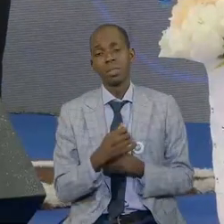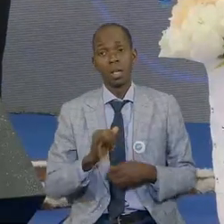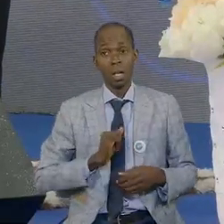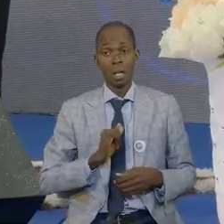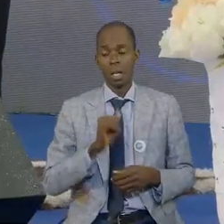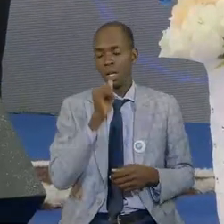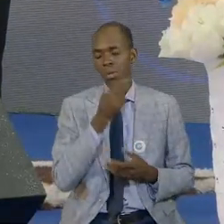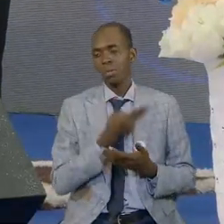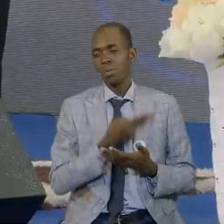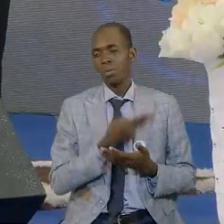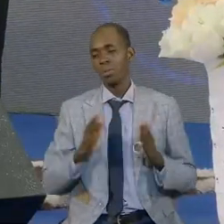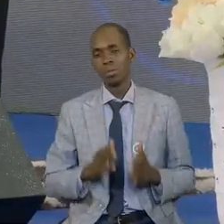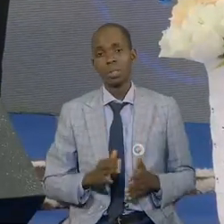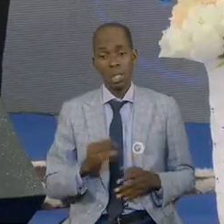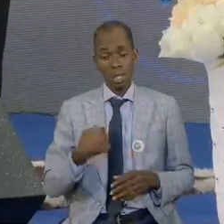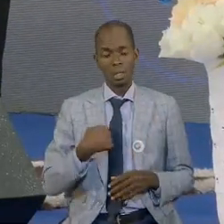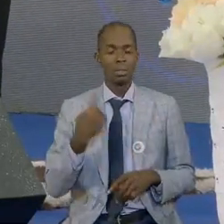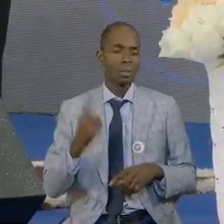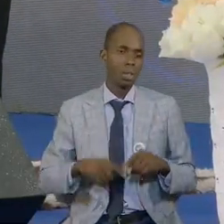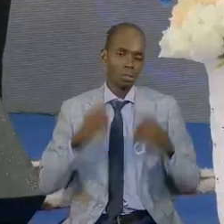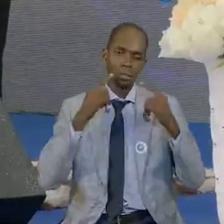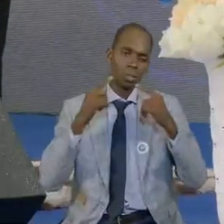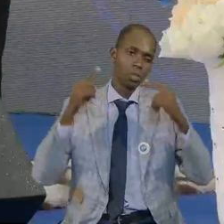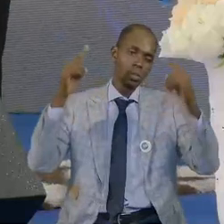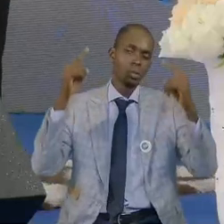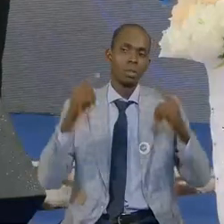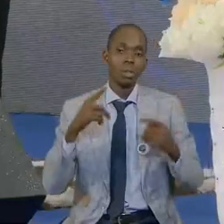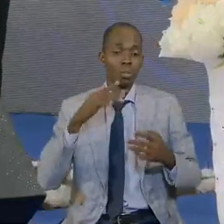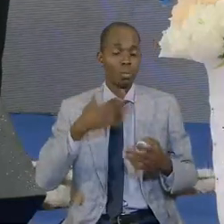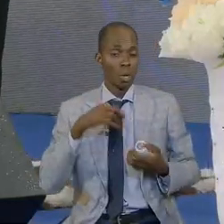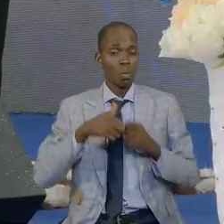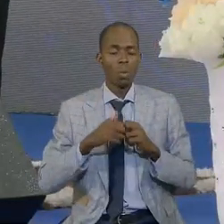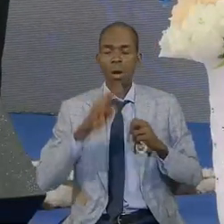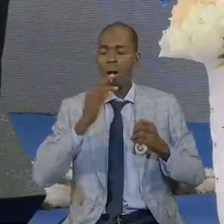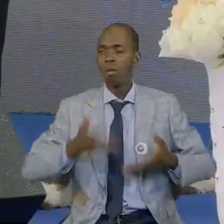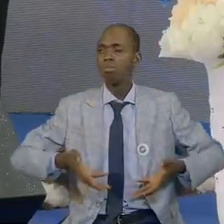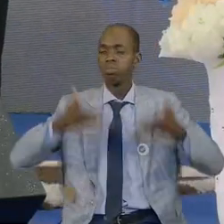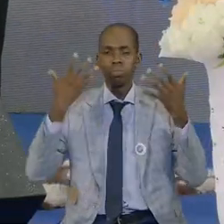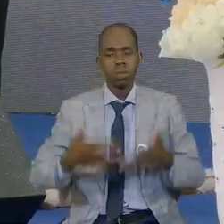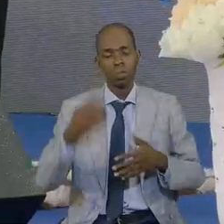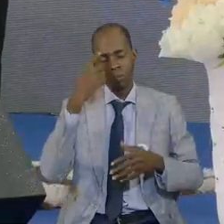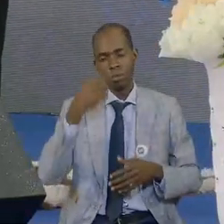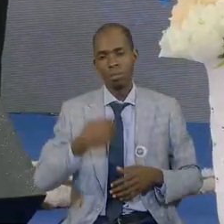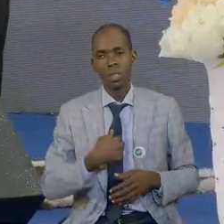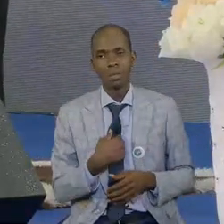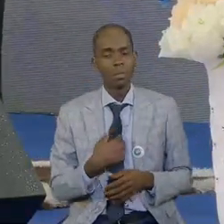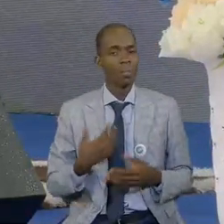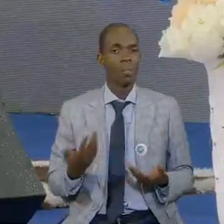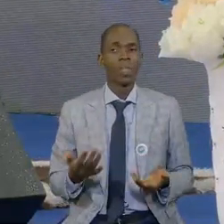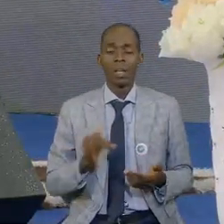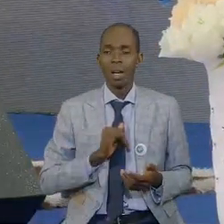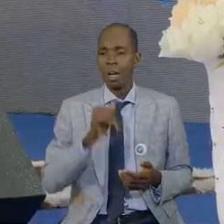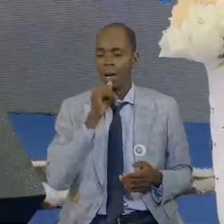un échec. I cannot succeed. Je ne peux pas réussir. The problems are too much for me. Les problèmes sont trop pour moi. I'm like an orphan. Je suis